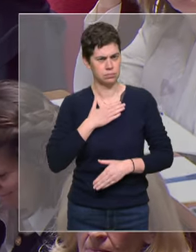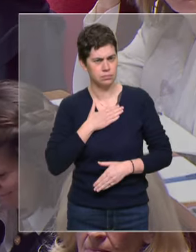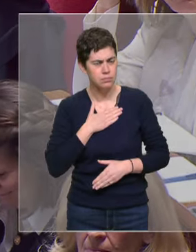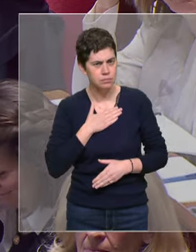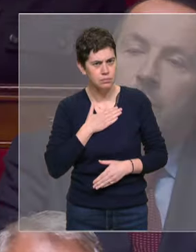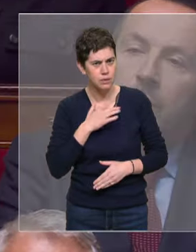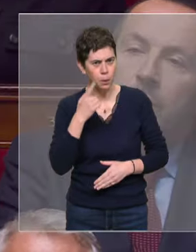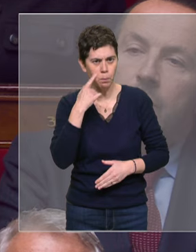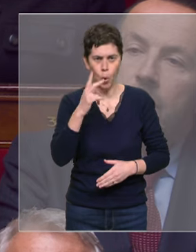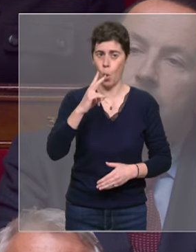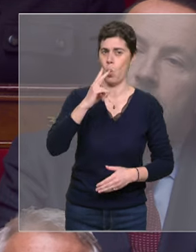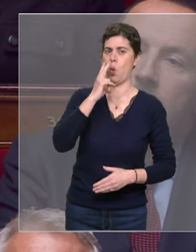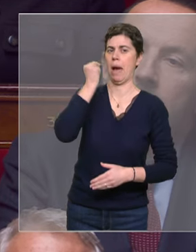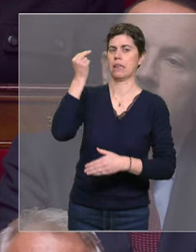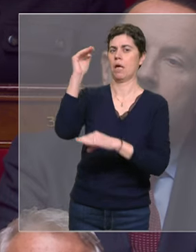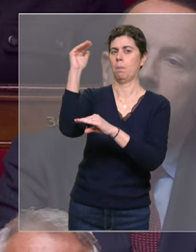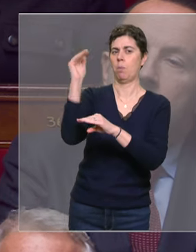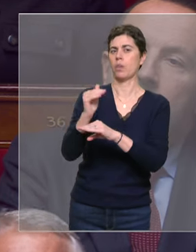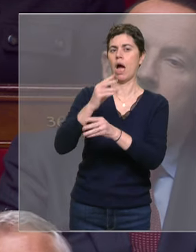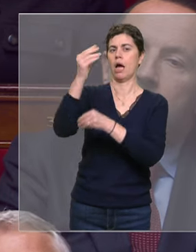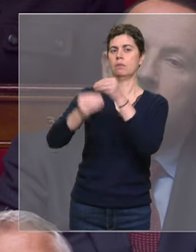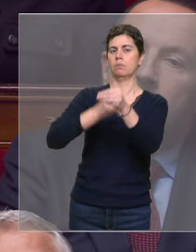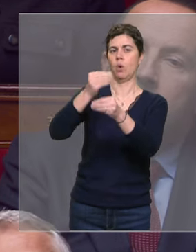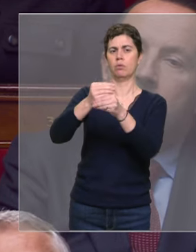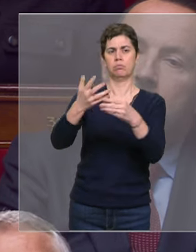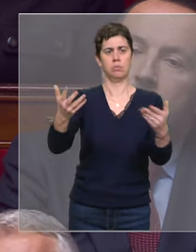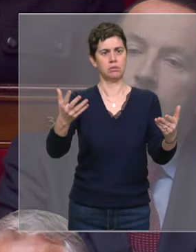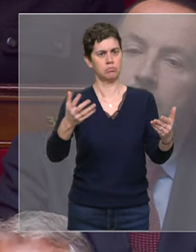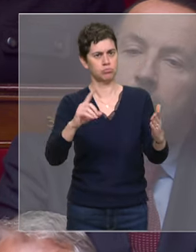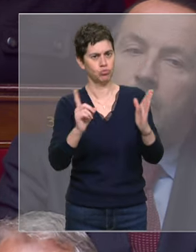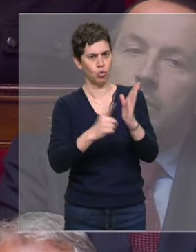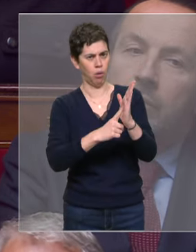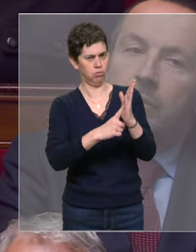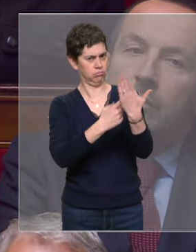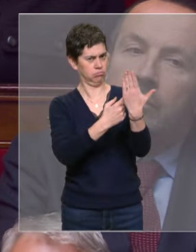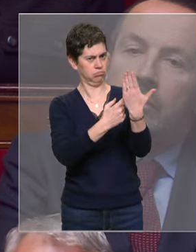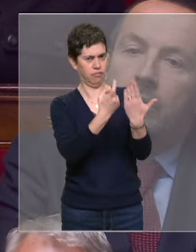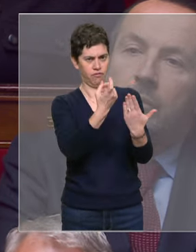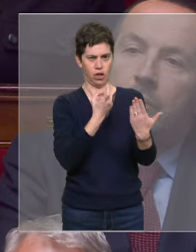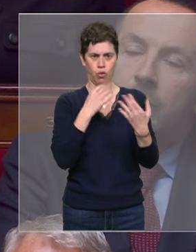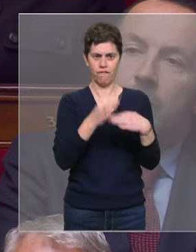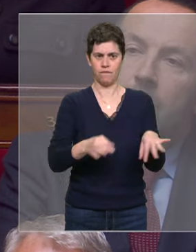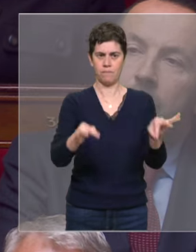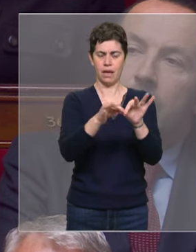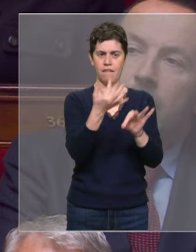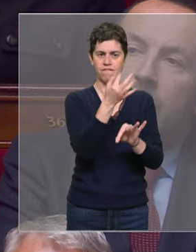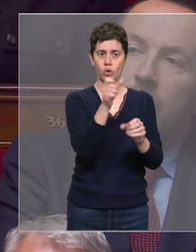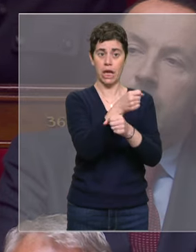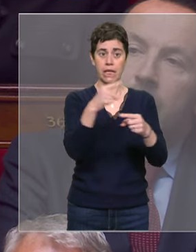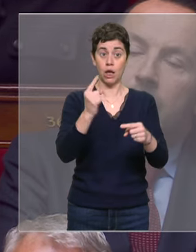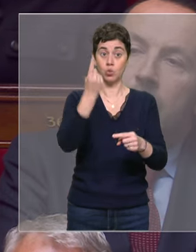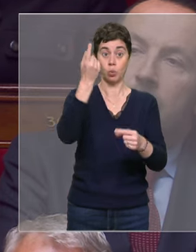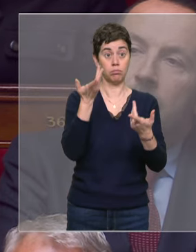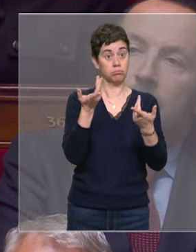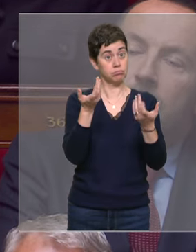dans l'intérêt de l'humanité. Mais quel est donc ce droit divin qui a fait de la France le soldat de toutes les justes causes dans le